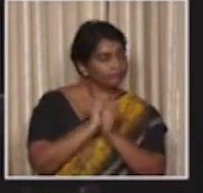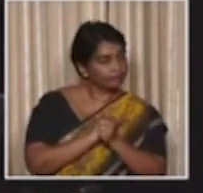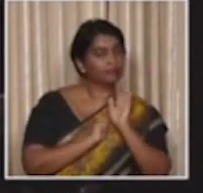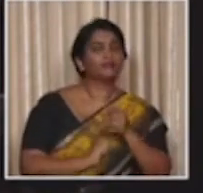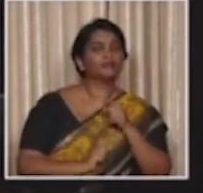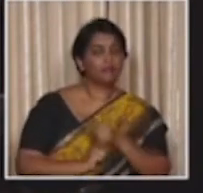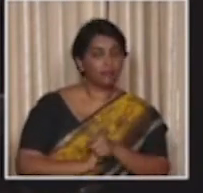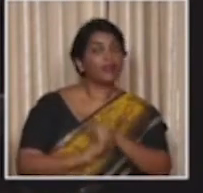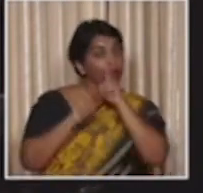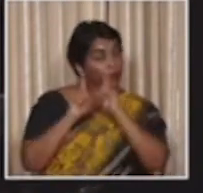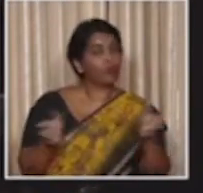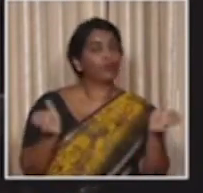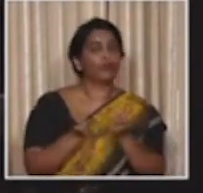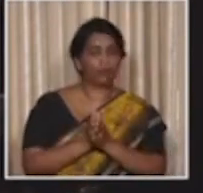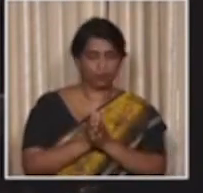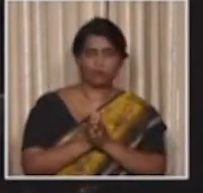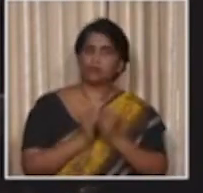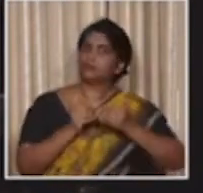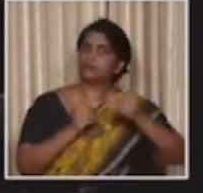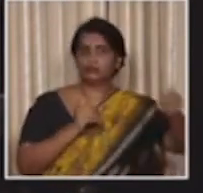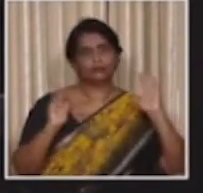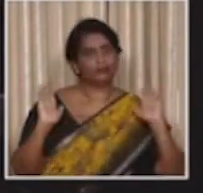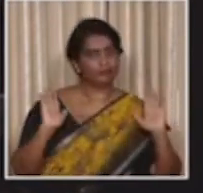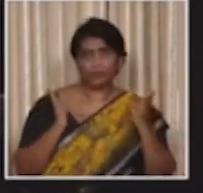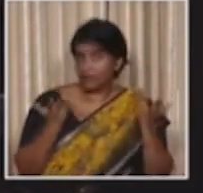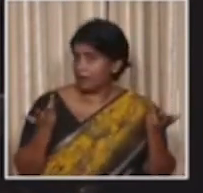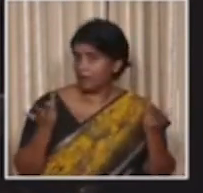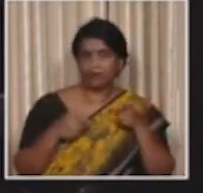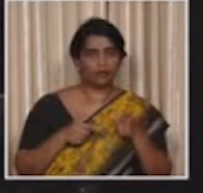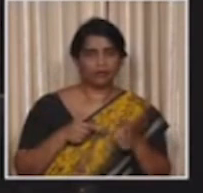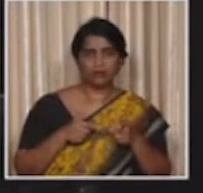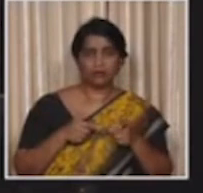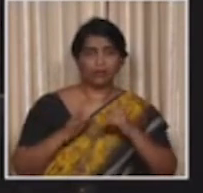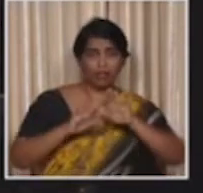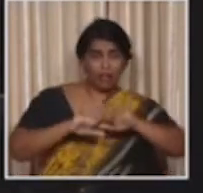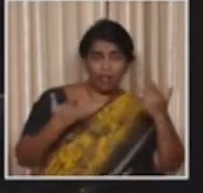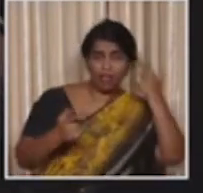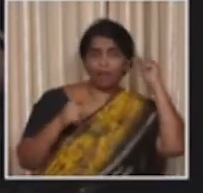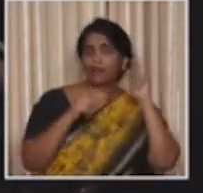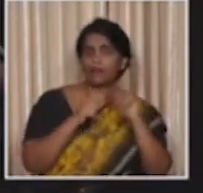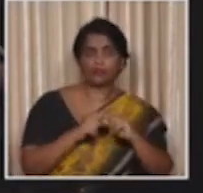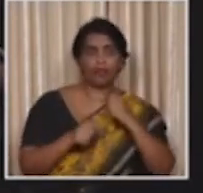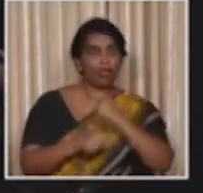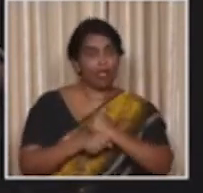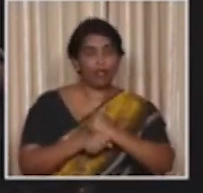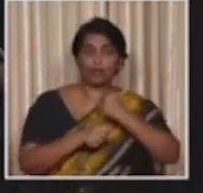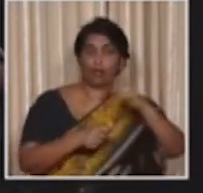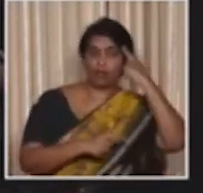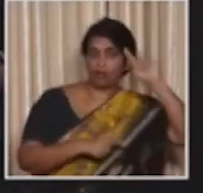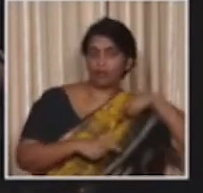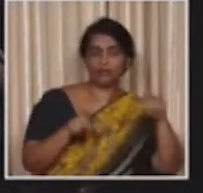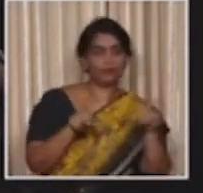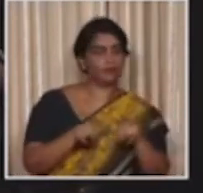කරලා ඒකත් එක්ක ගරු කතානායකතුමා ඉදිරියට යමු. එහෙම නැතුව මේ නැති හේකට ආණ්ඩු පක්ෂයට ඕන විදිහට මේක